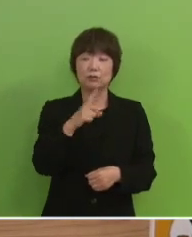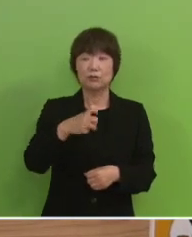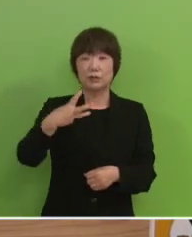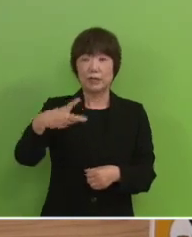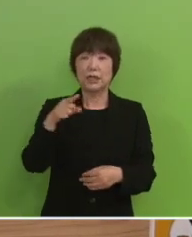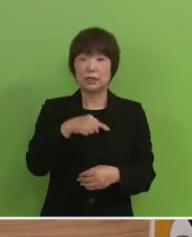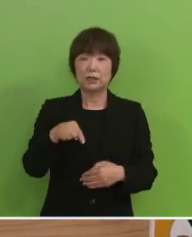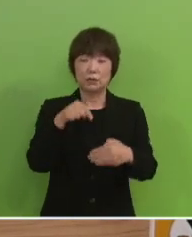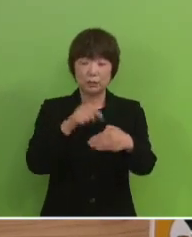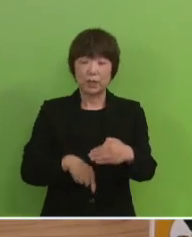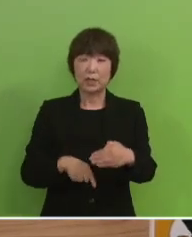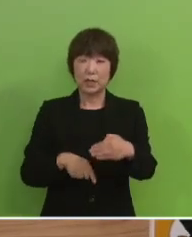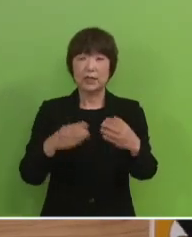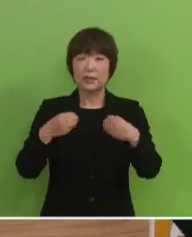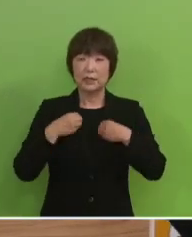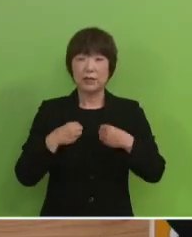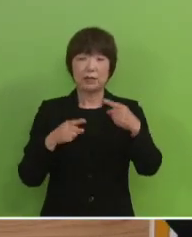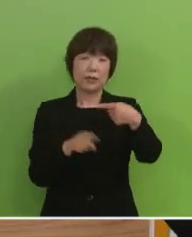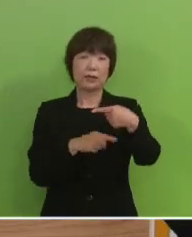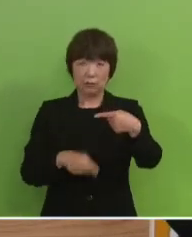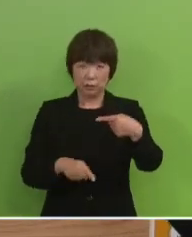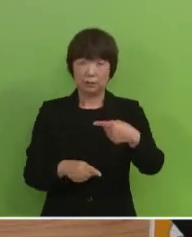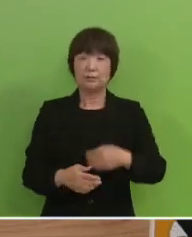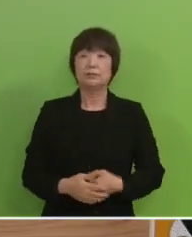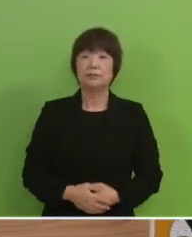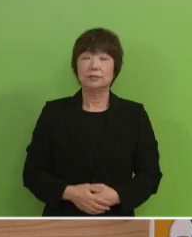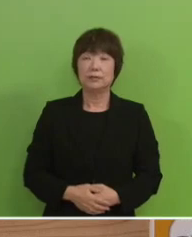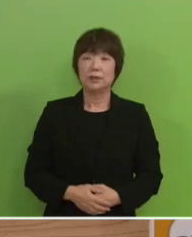の陽性が確認されました